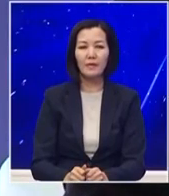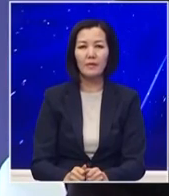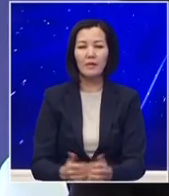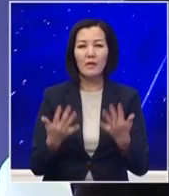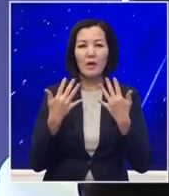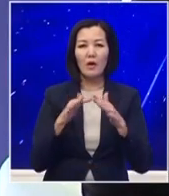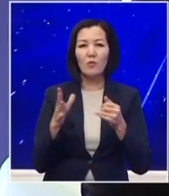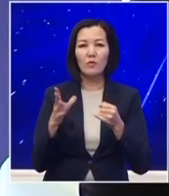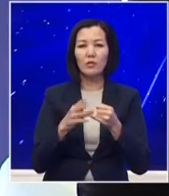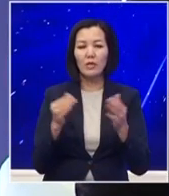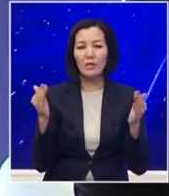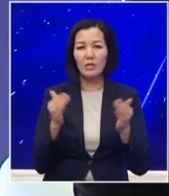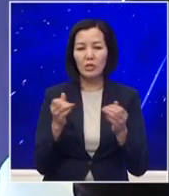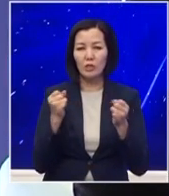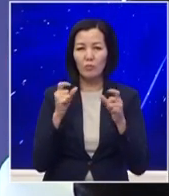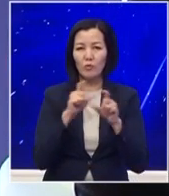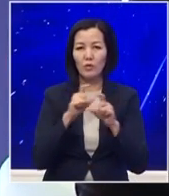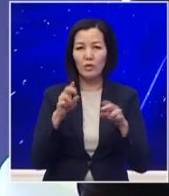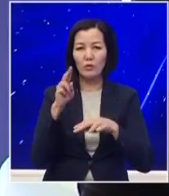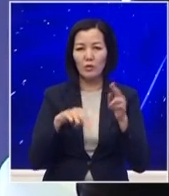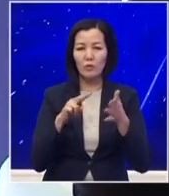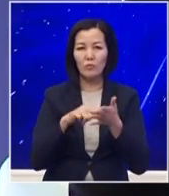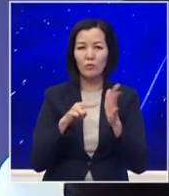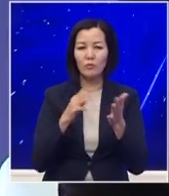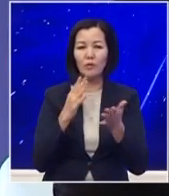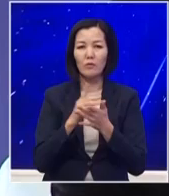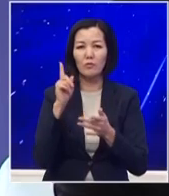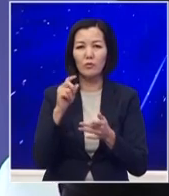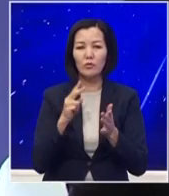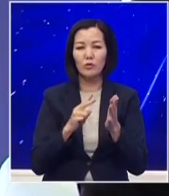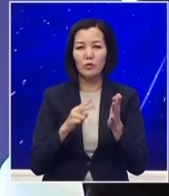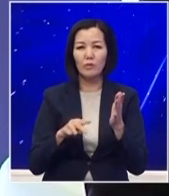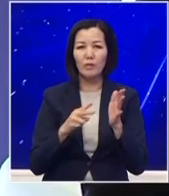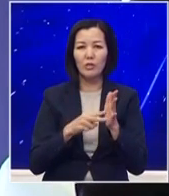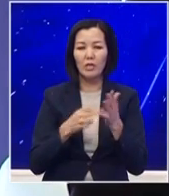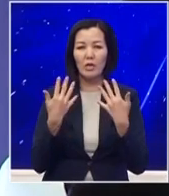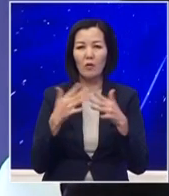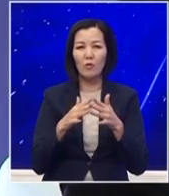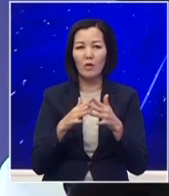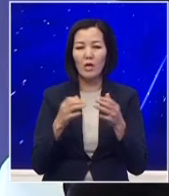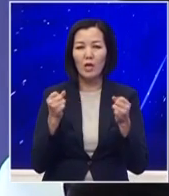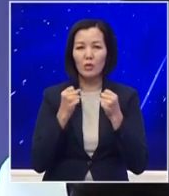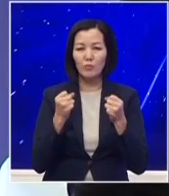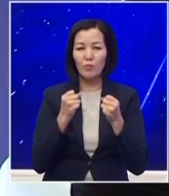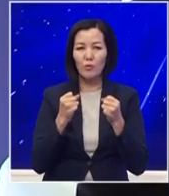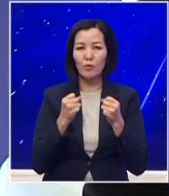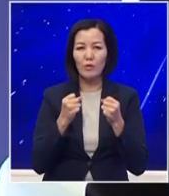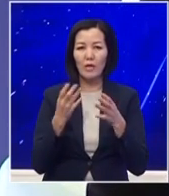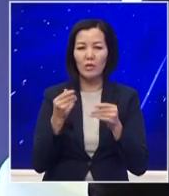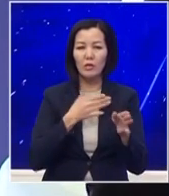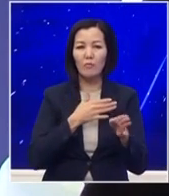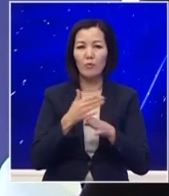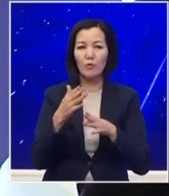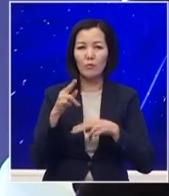Ауылды жерлерде де кіші спорт кешендерінің салынуы жоспарлануда отыр. 127 ауылға стрит воркаут алаңдары қаражаты бөлініп,